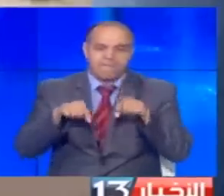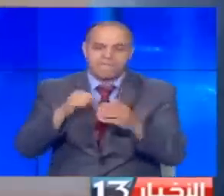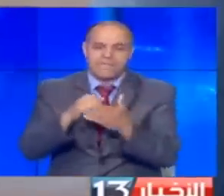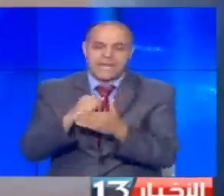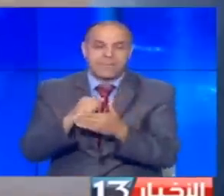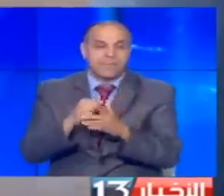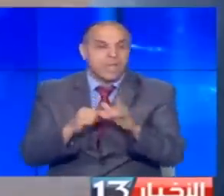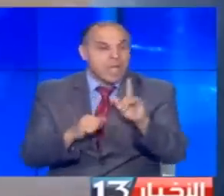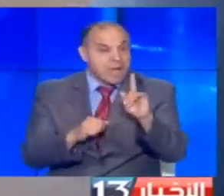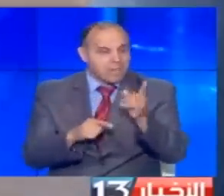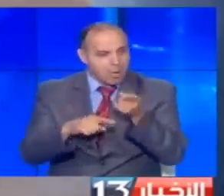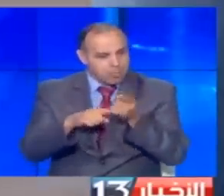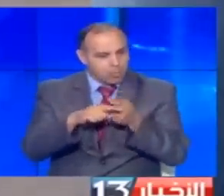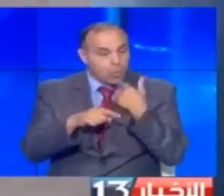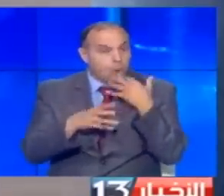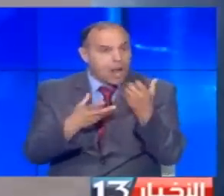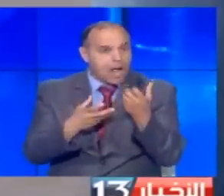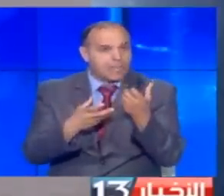وايضا